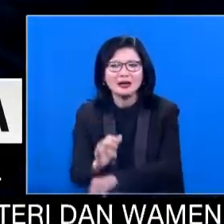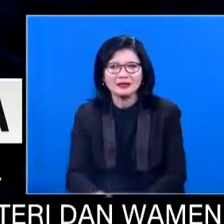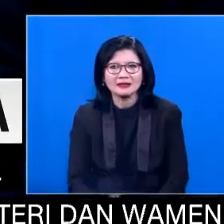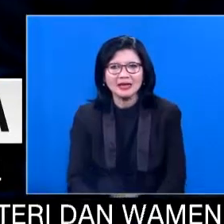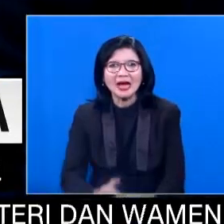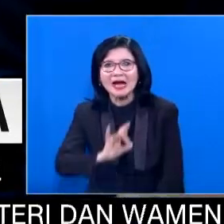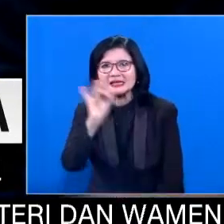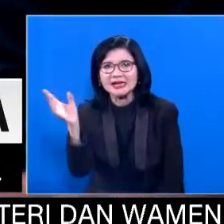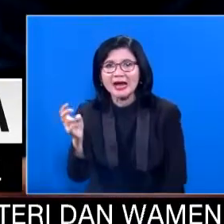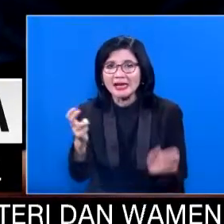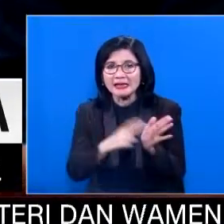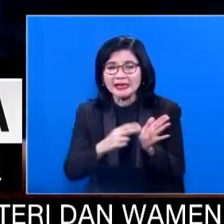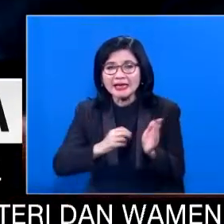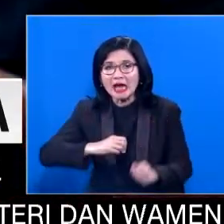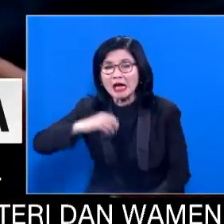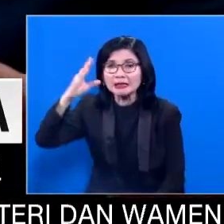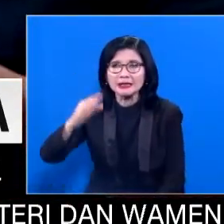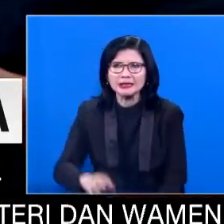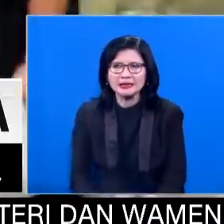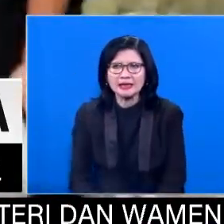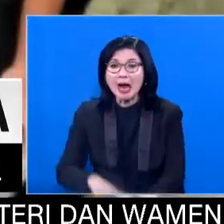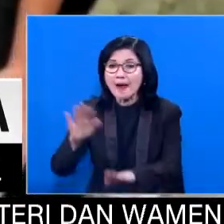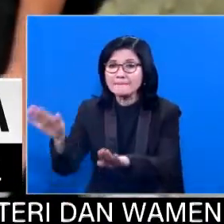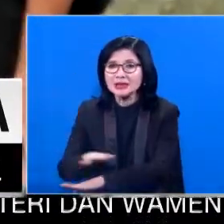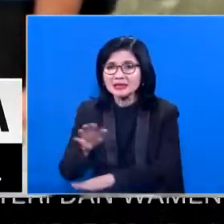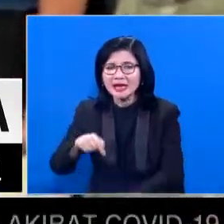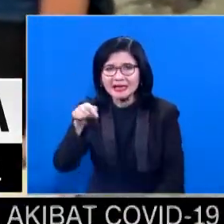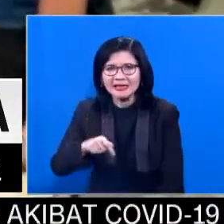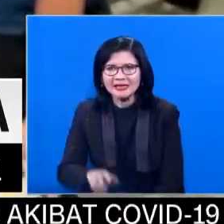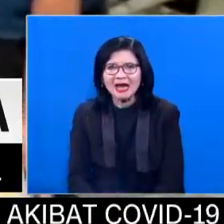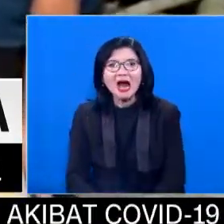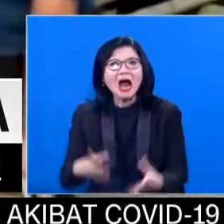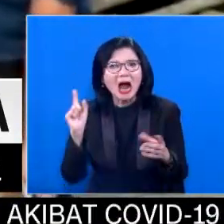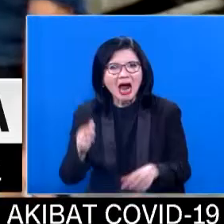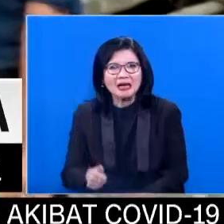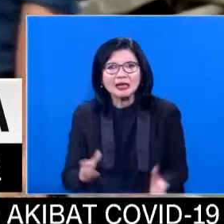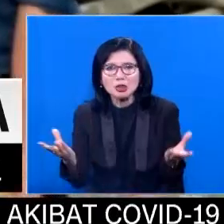Selain bernilai tinggi, Aswin mengaku beternak burung unta agar populasinya